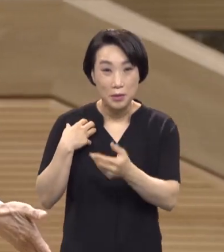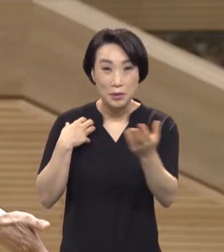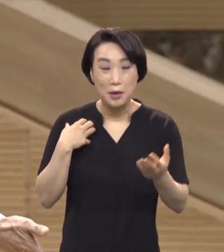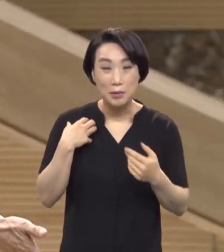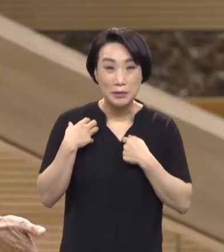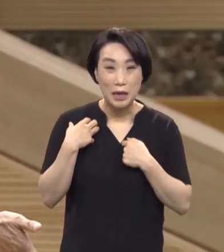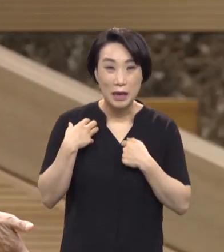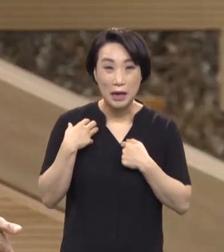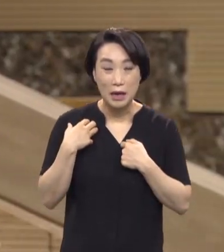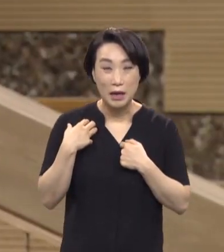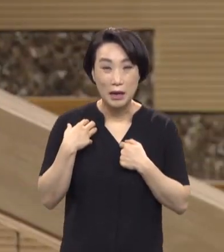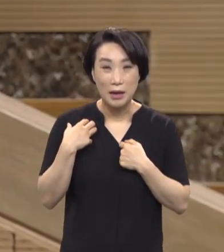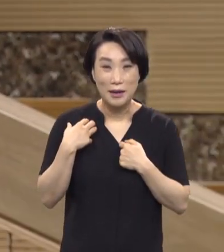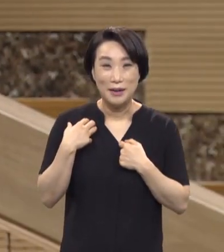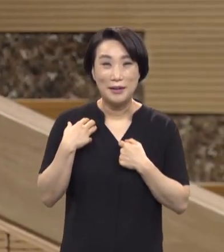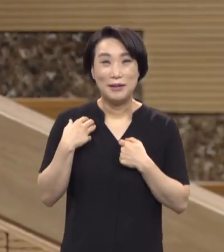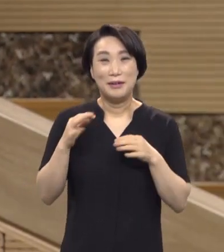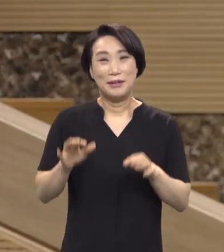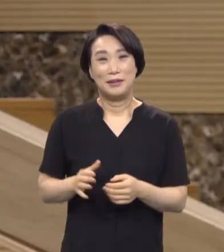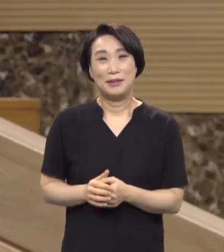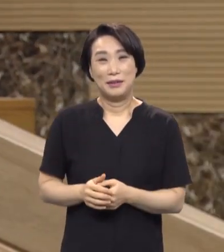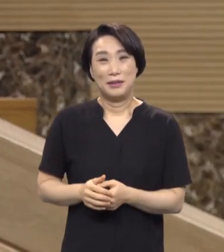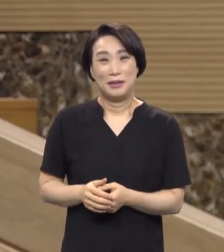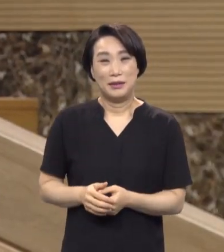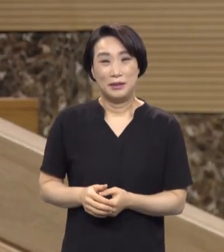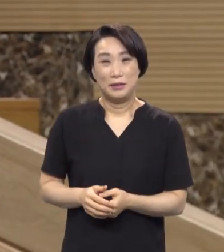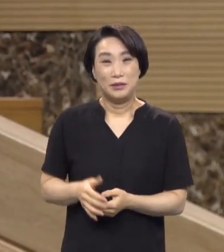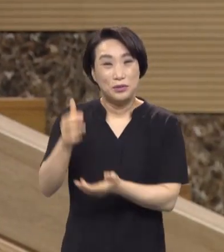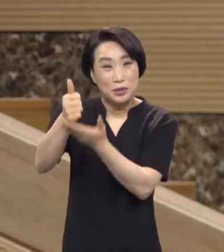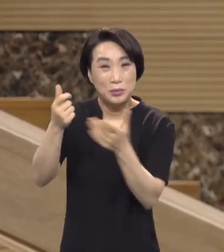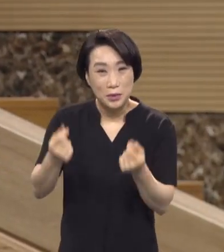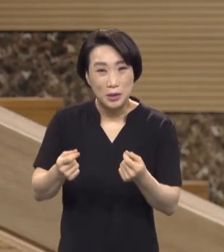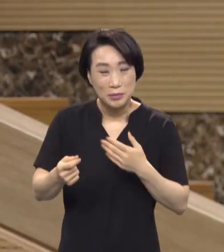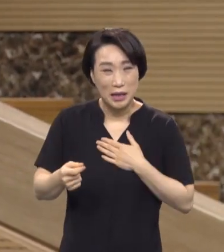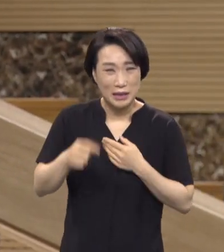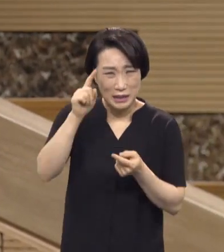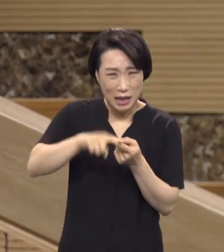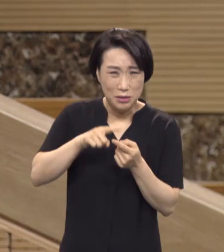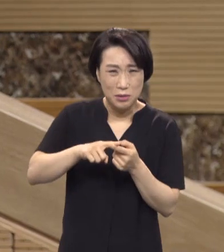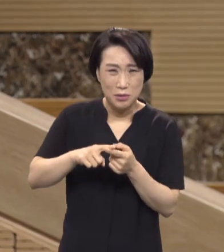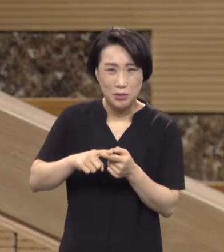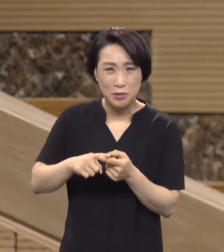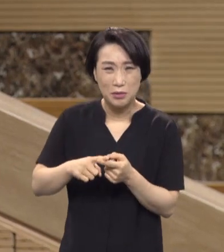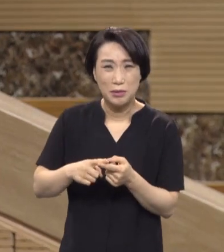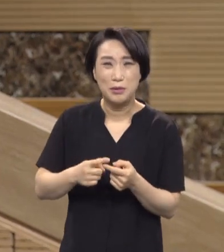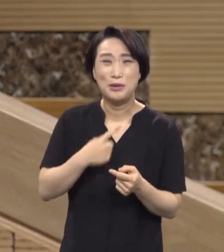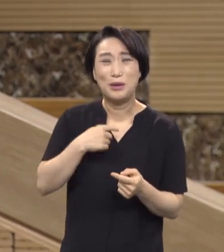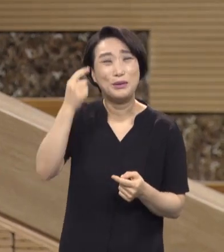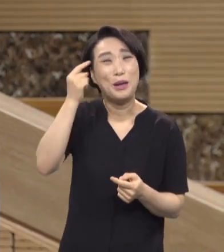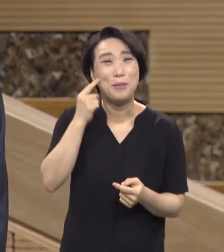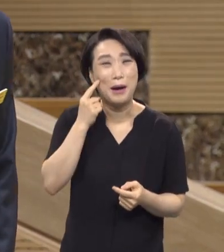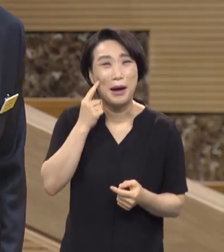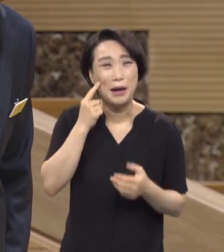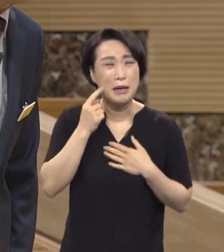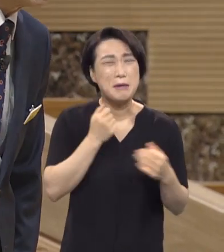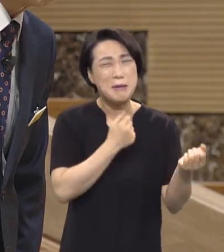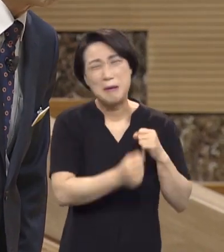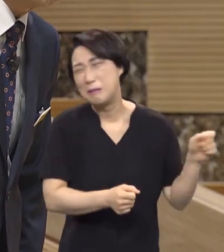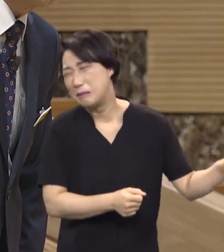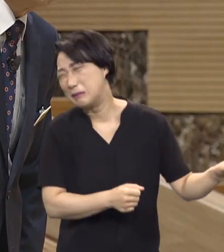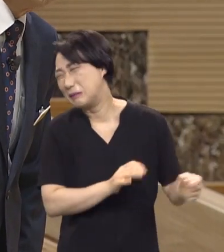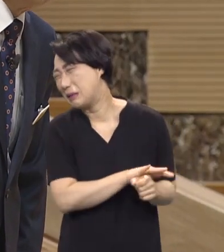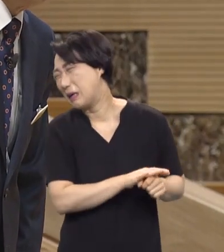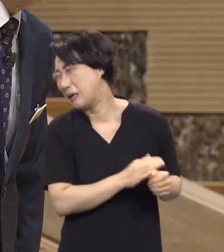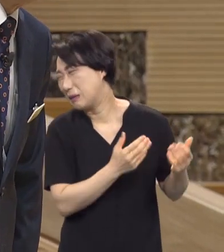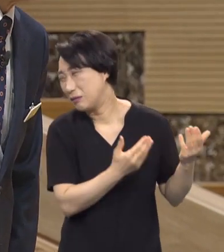이렇게 당하면 그래도 너를 사랑한다고 말하겠는가? 그래도 너를 사랑한다고